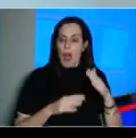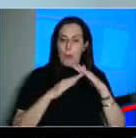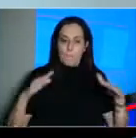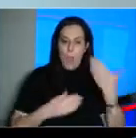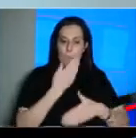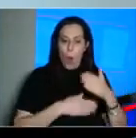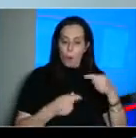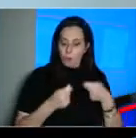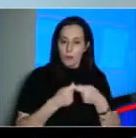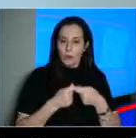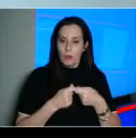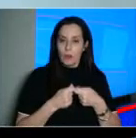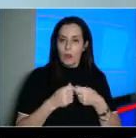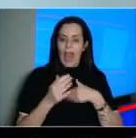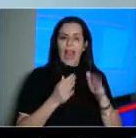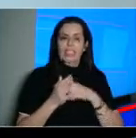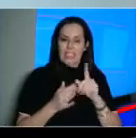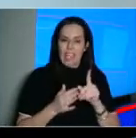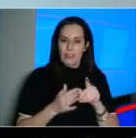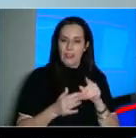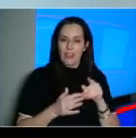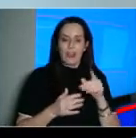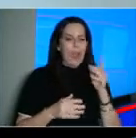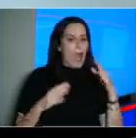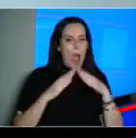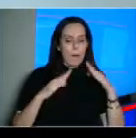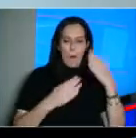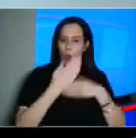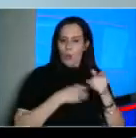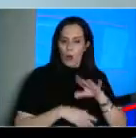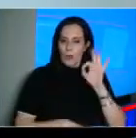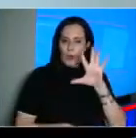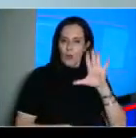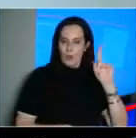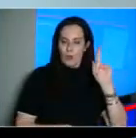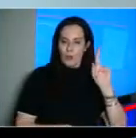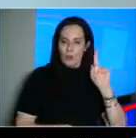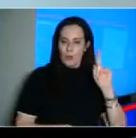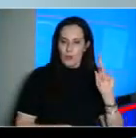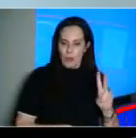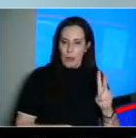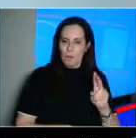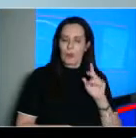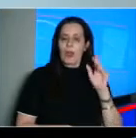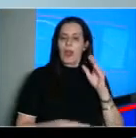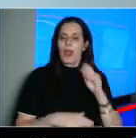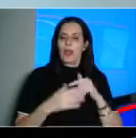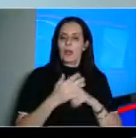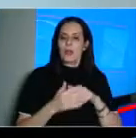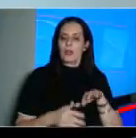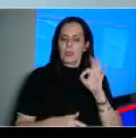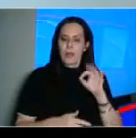בנוגע לצבע של המעברות. הצבע של המעברות לא מתגלה ב-51-2. הצבע של המעברות